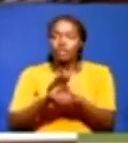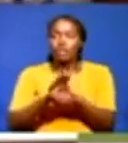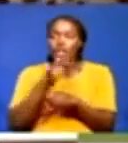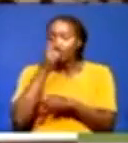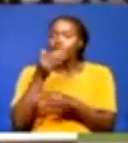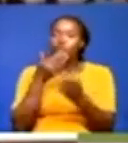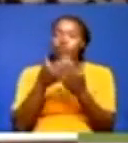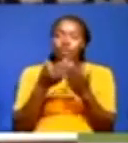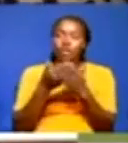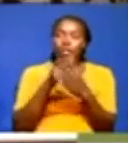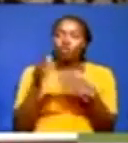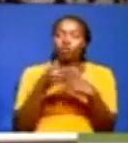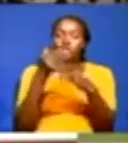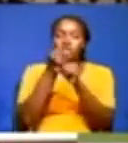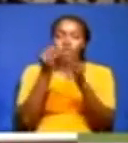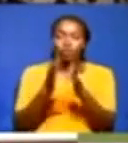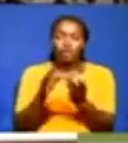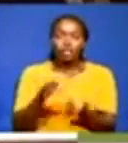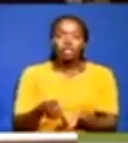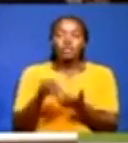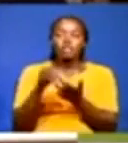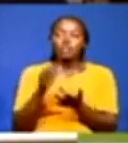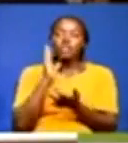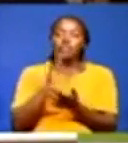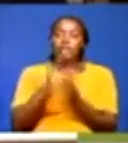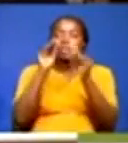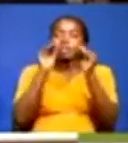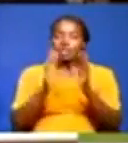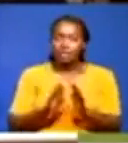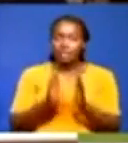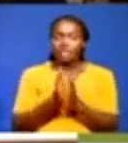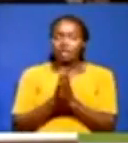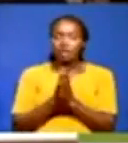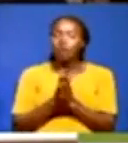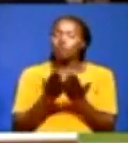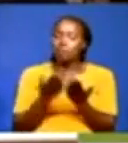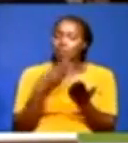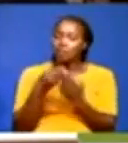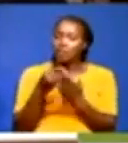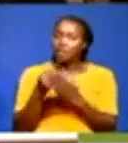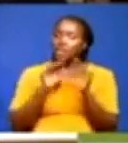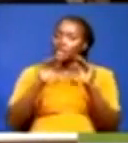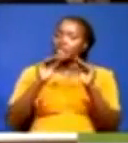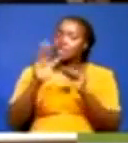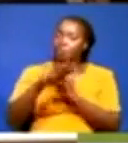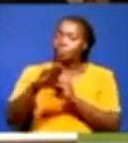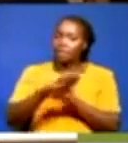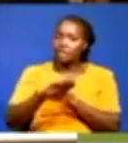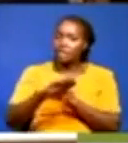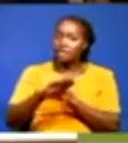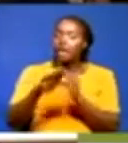thank all the stakeholders, especially parents and teachers, for withstanding the financial and the teaching pressures.